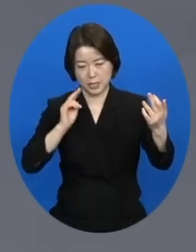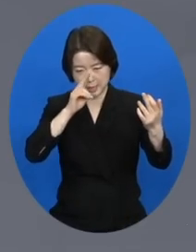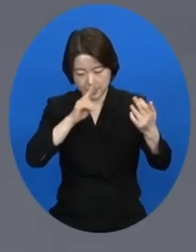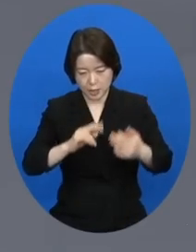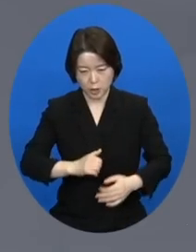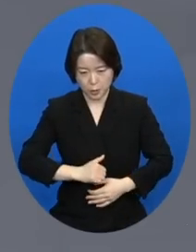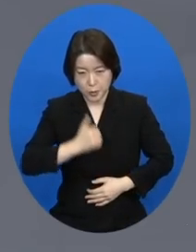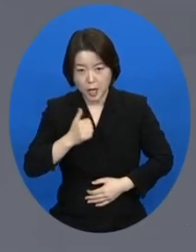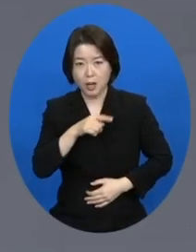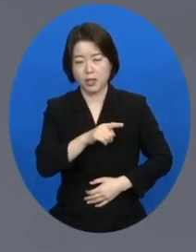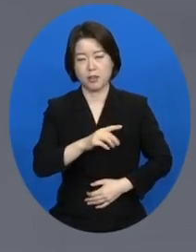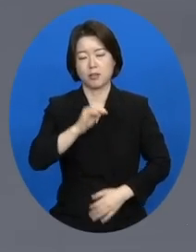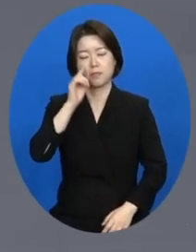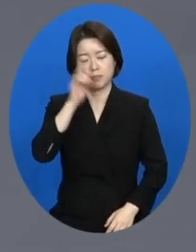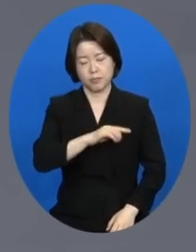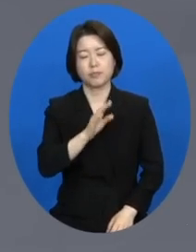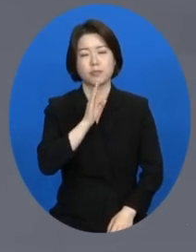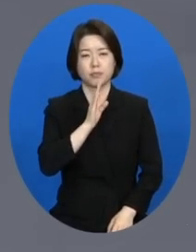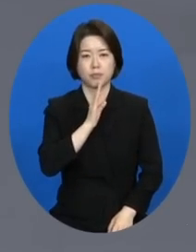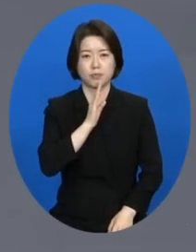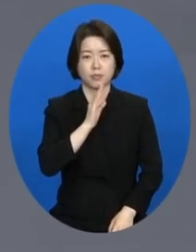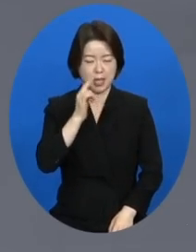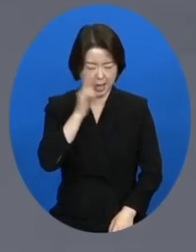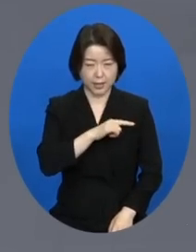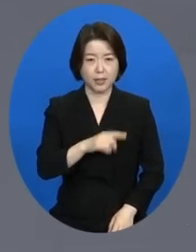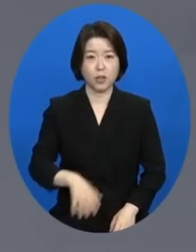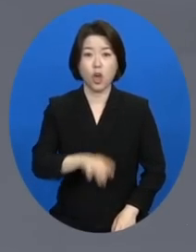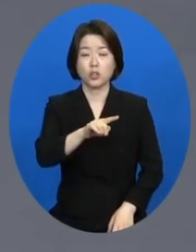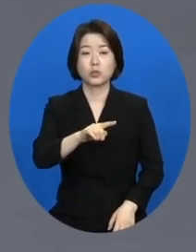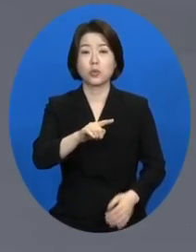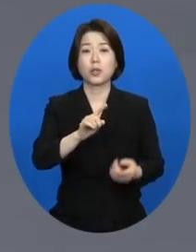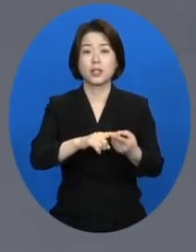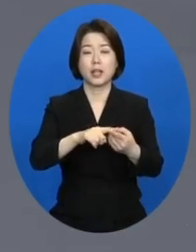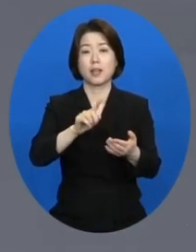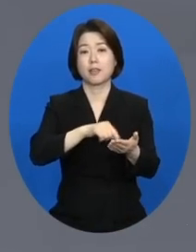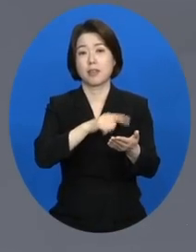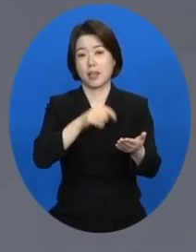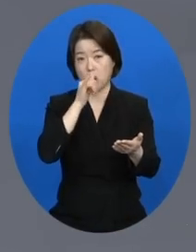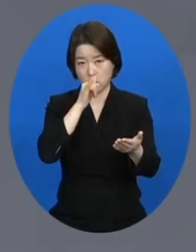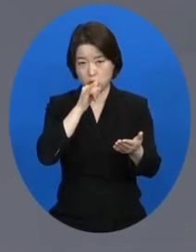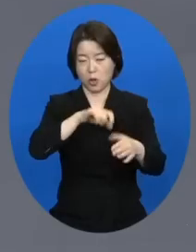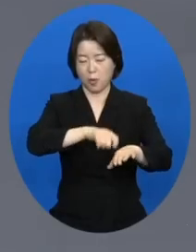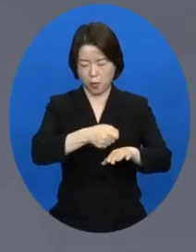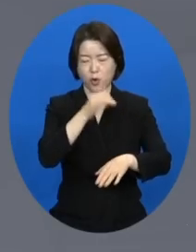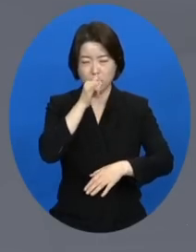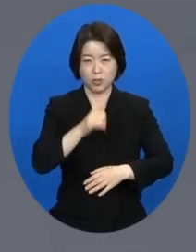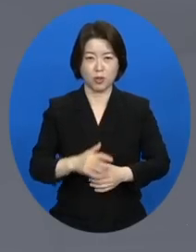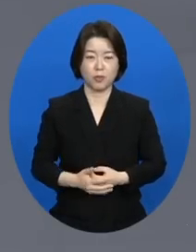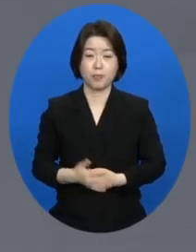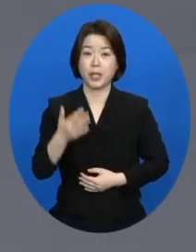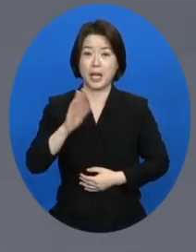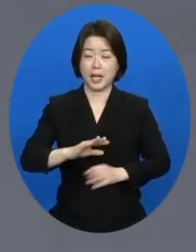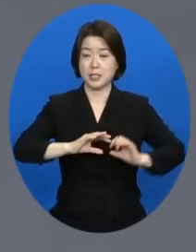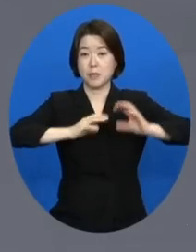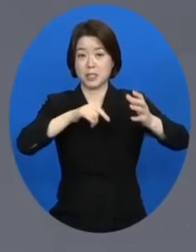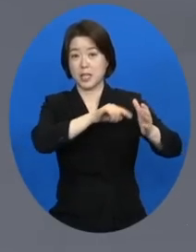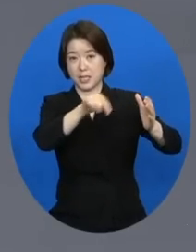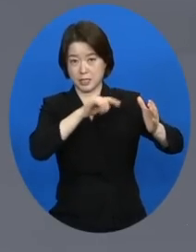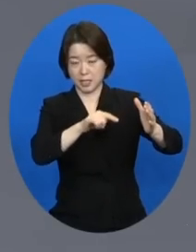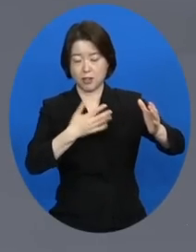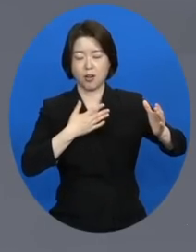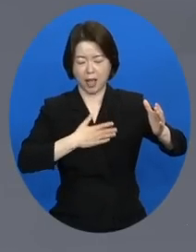분노는 악입니다. 거기에 대한 대가가 있어요. 그러나 세상이 그러함을